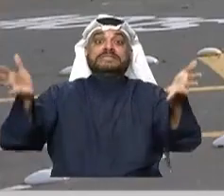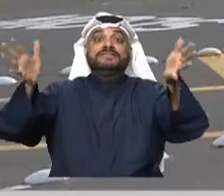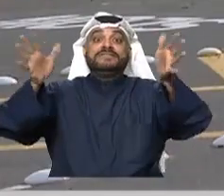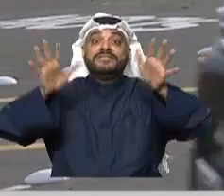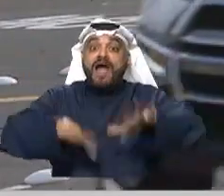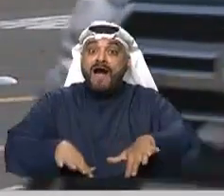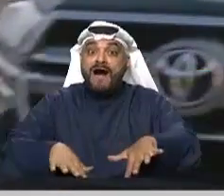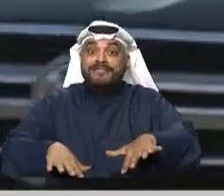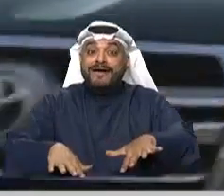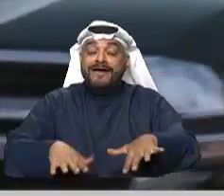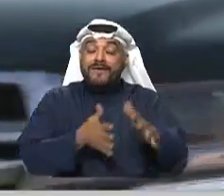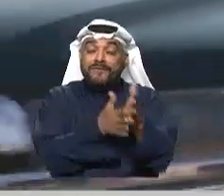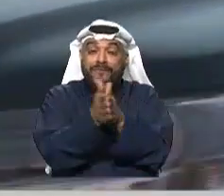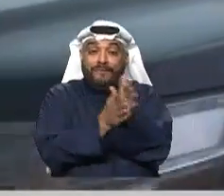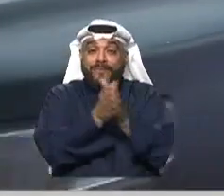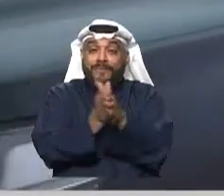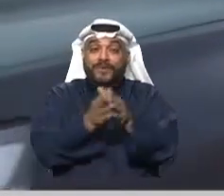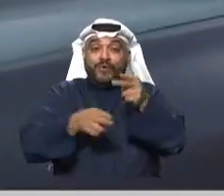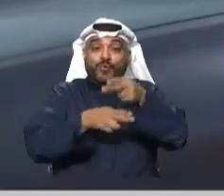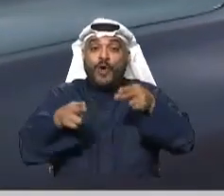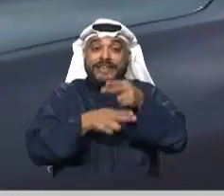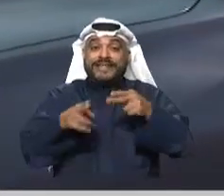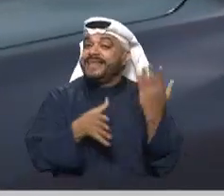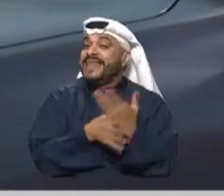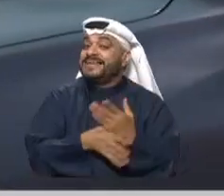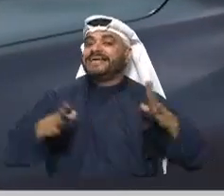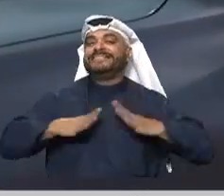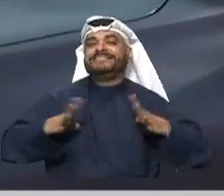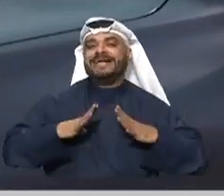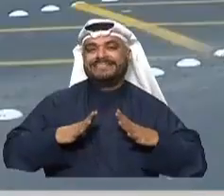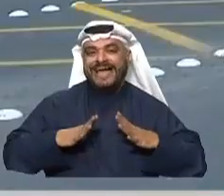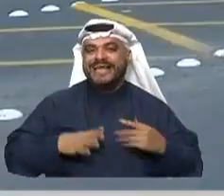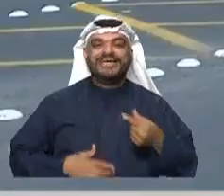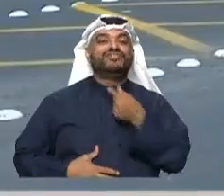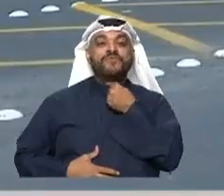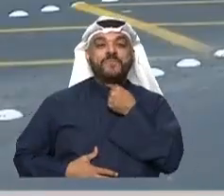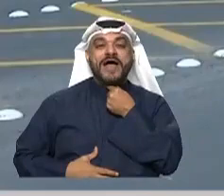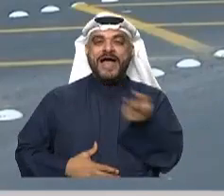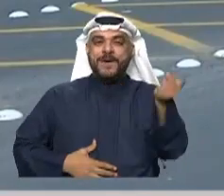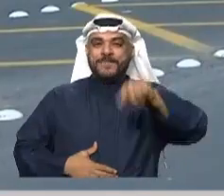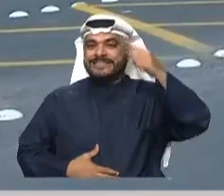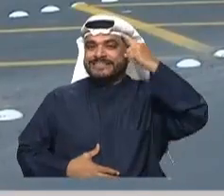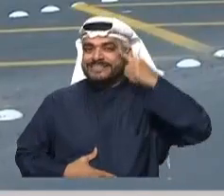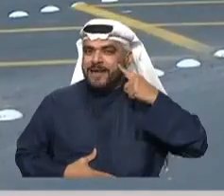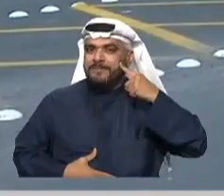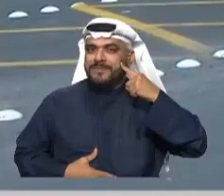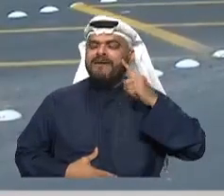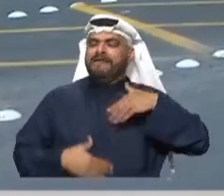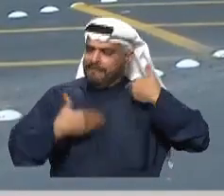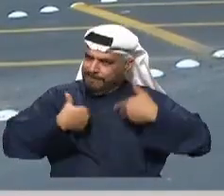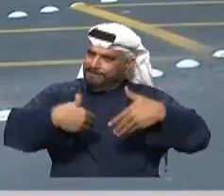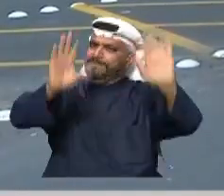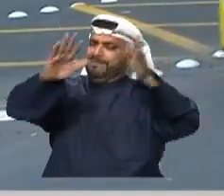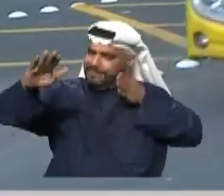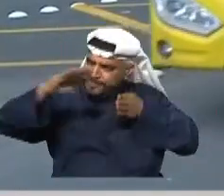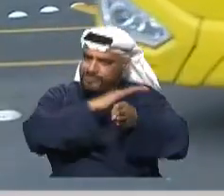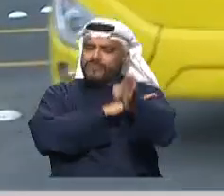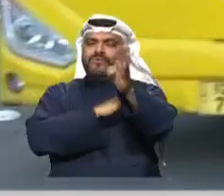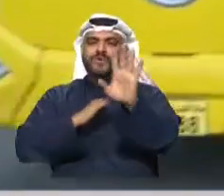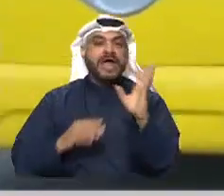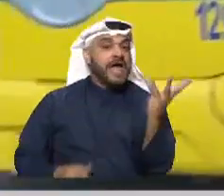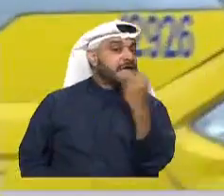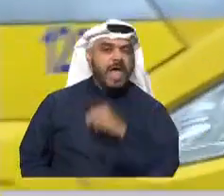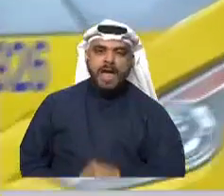بالنسبة للكويتيين والخليجيين، لكن اليوم أنا أتكلم عن اليوم بالذات مثل ما تشوفون الوضع عندنا